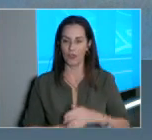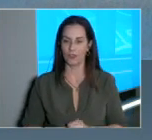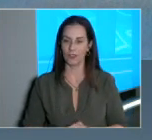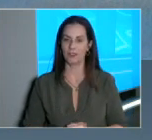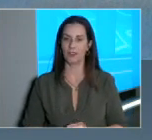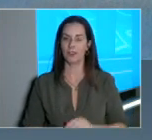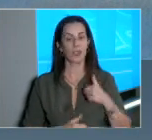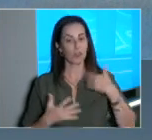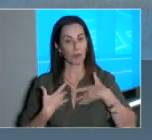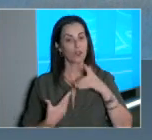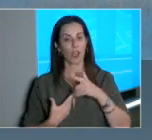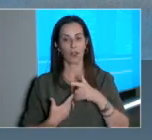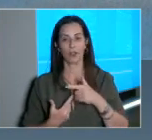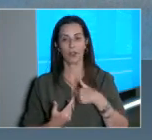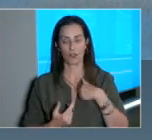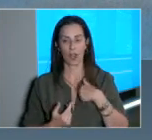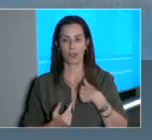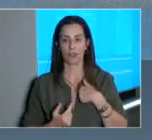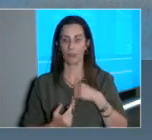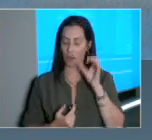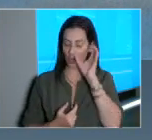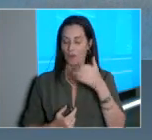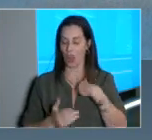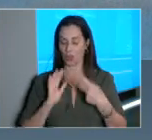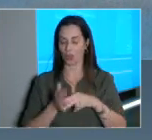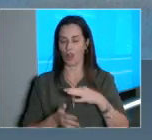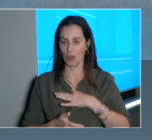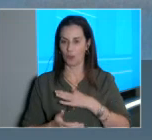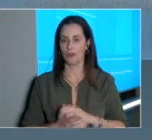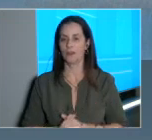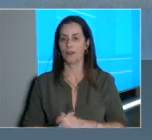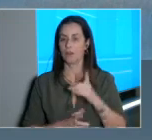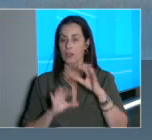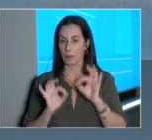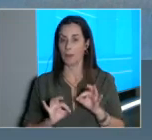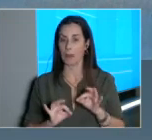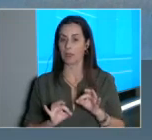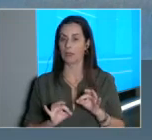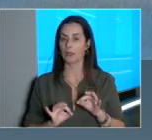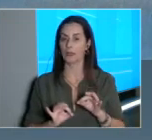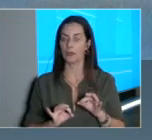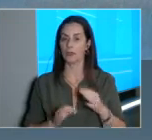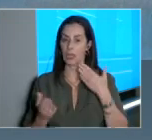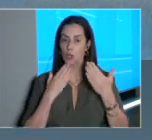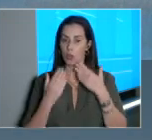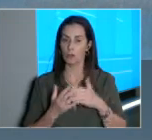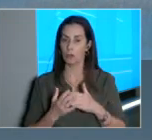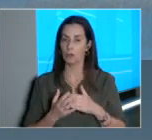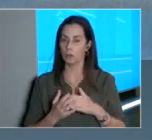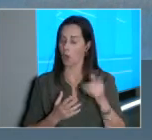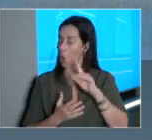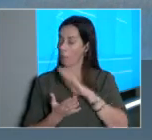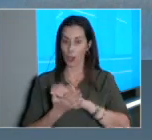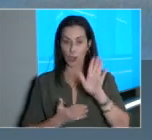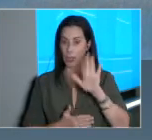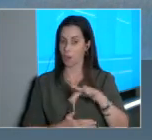טוב, אז קודם כל אנחנו שמחים שאתה שומע, שאתה ככה בהקשבה ובהזנה לתוכנית שלנו, אבל זה בהחלט היה דיון טעון ולא